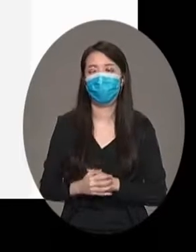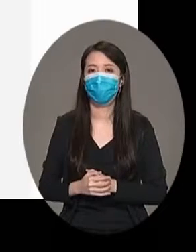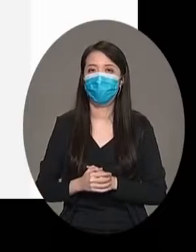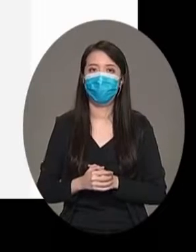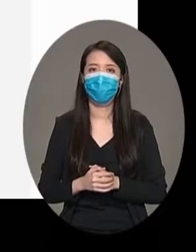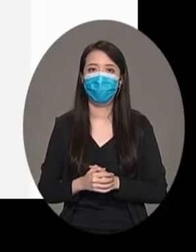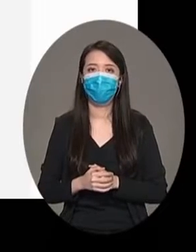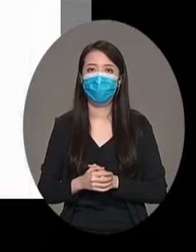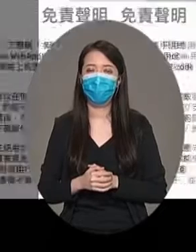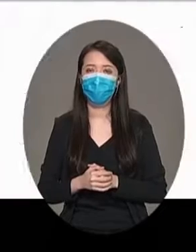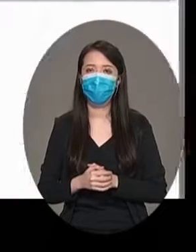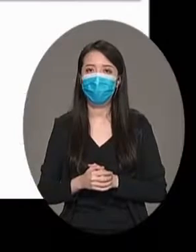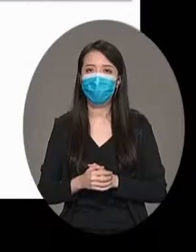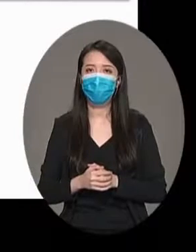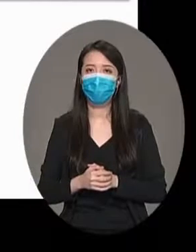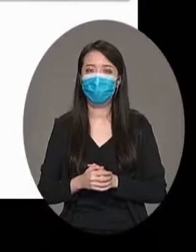安心出行。